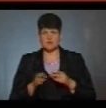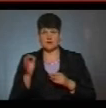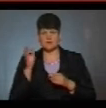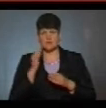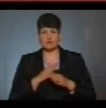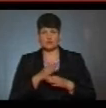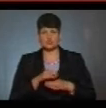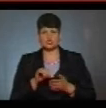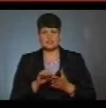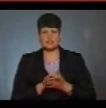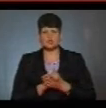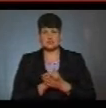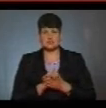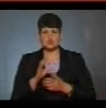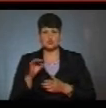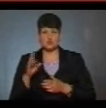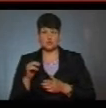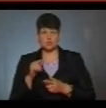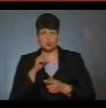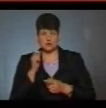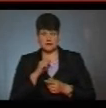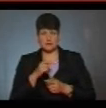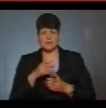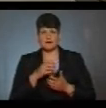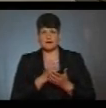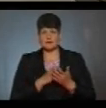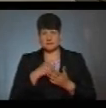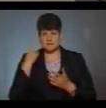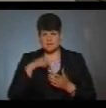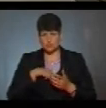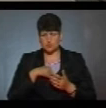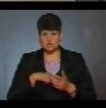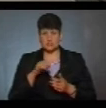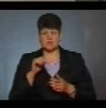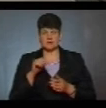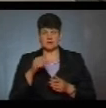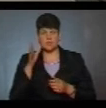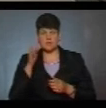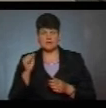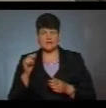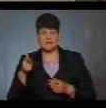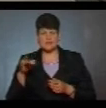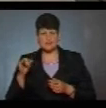гості студії – член Асоціації соціологів України, кандидат психологічних наук Андрій Гірняк, а